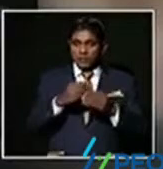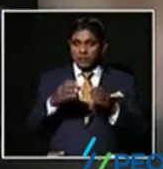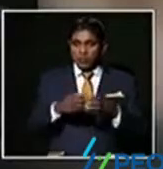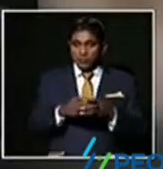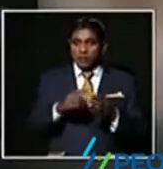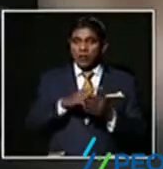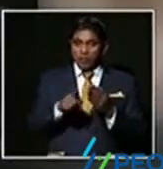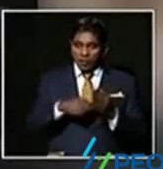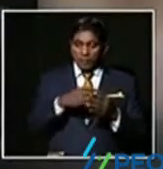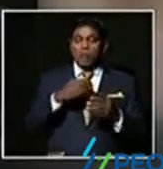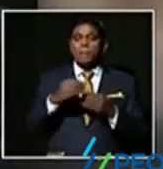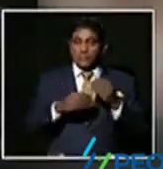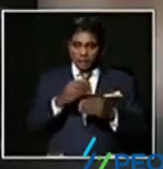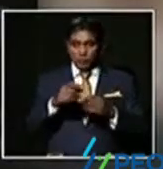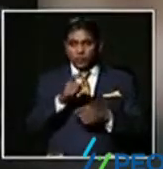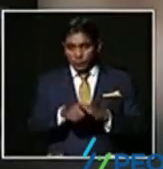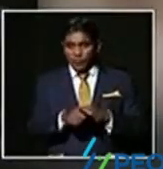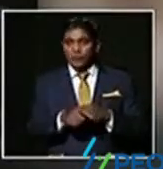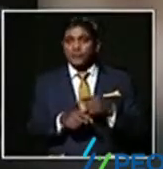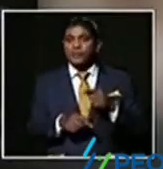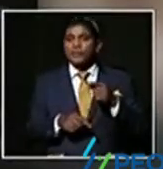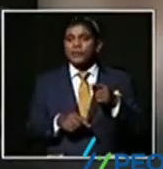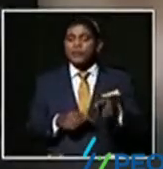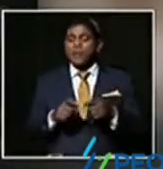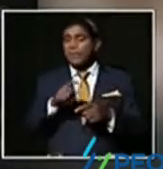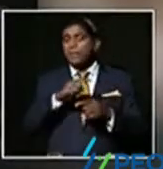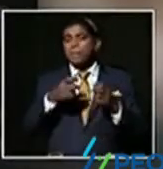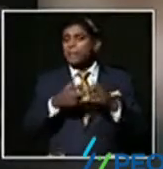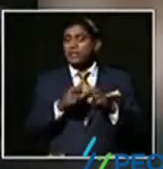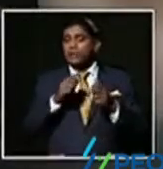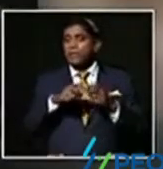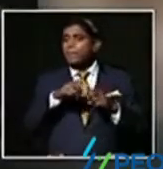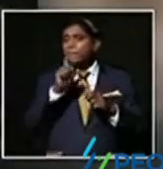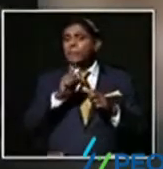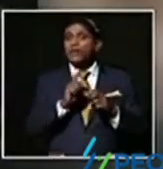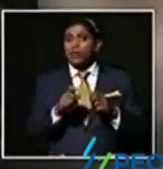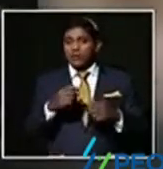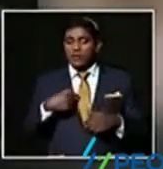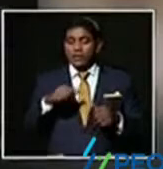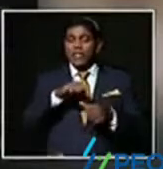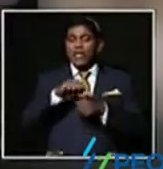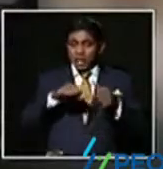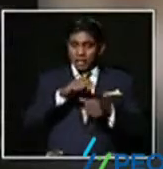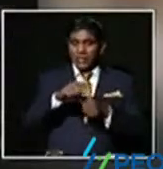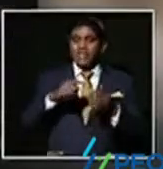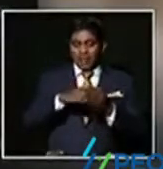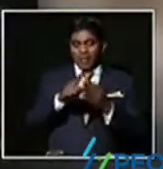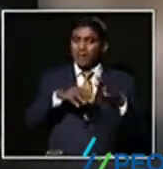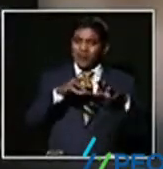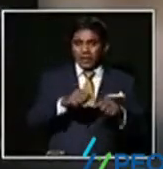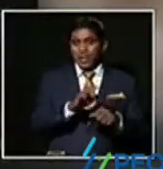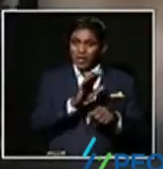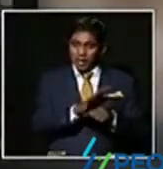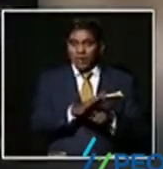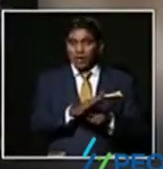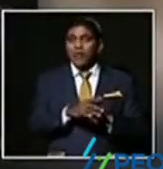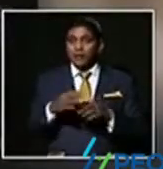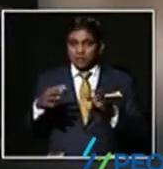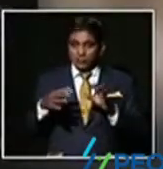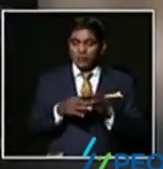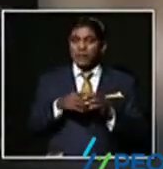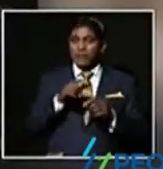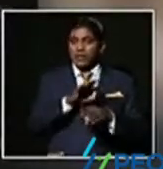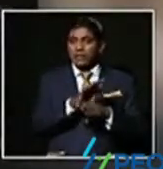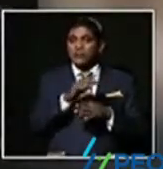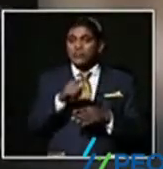දේශීය ව්‍යාපාරික ප්‍රමාණයක් ඉන්. දැන් අපිට තියෙන ප්‍රශ්නේ දැන් මේ ආයතනයේ දේශීය ආයතනයේ සම්බන්ධ යම් කිසි සිද්ධියක් වෙලා ඒ